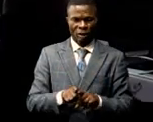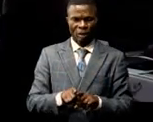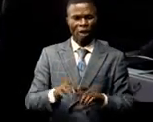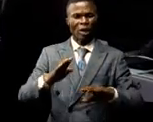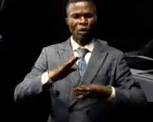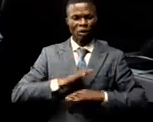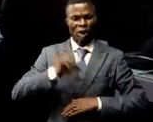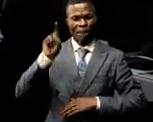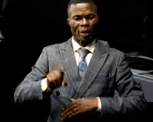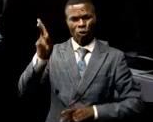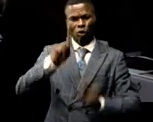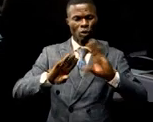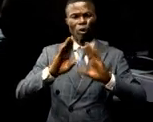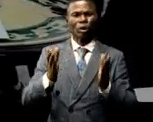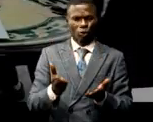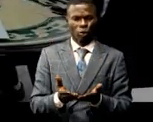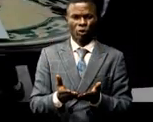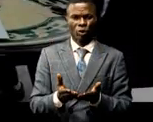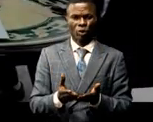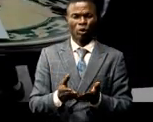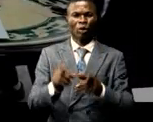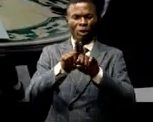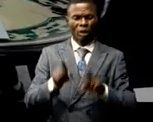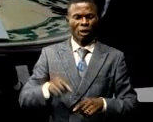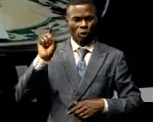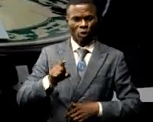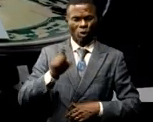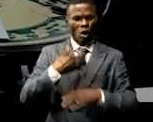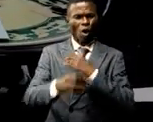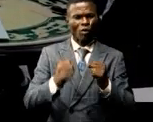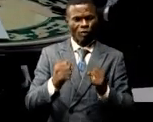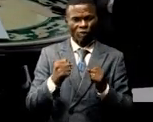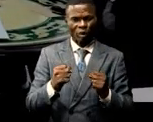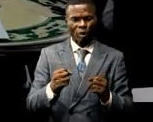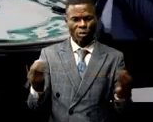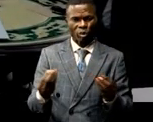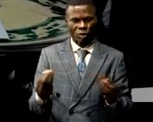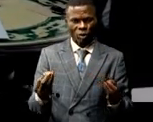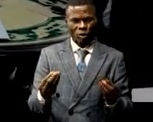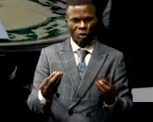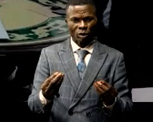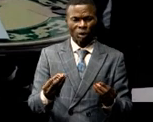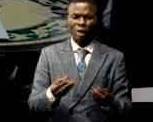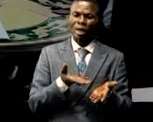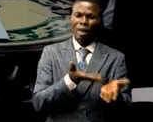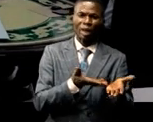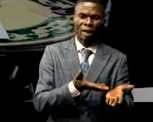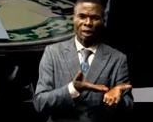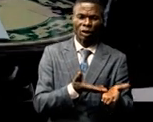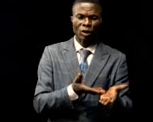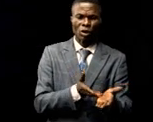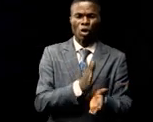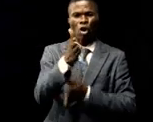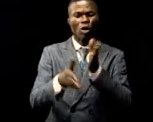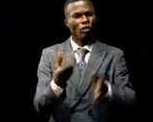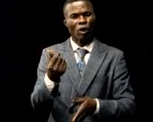aux préoccupations de la population. Et que nous devons tout faire pour ne pas favoriser les coulages,